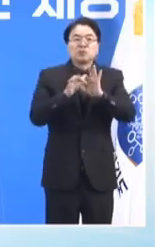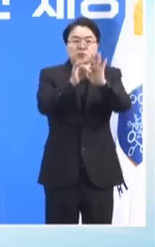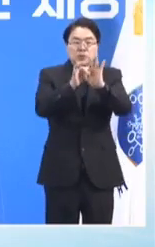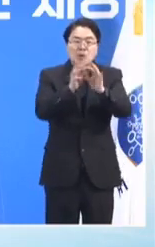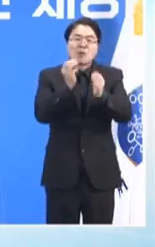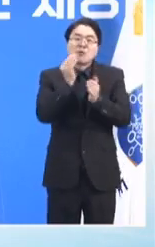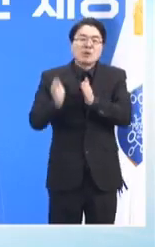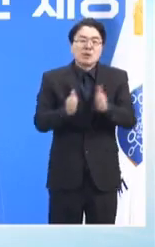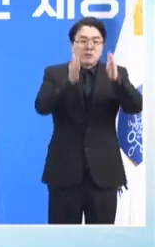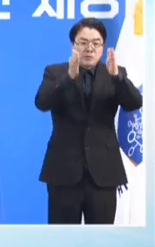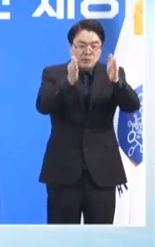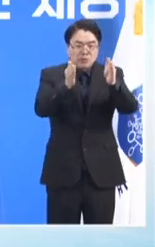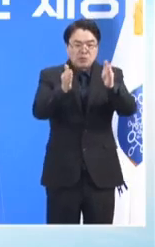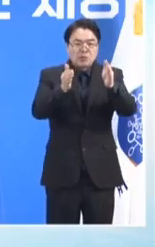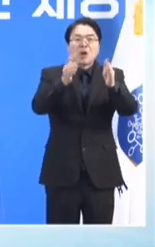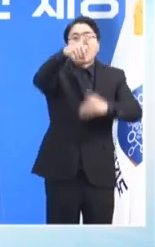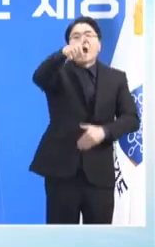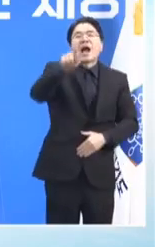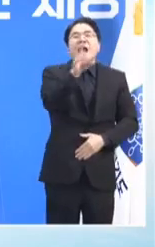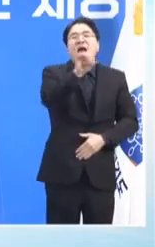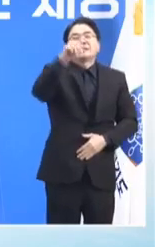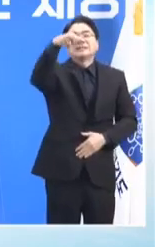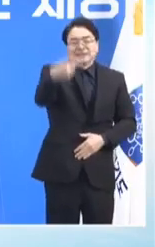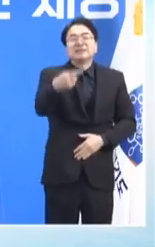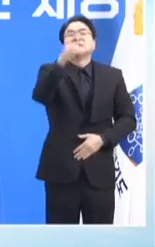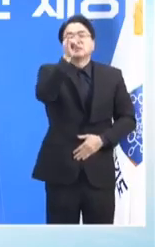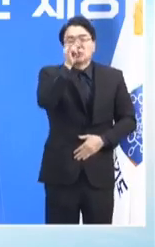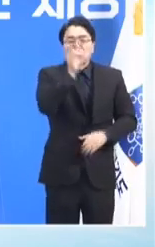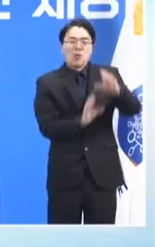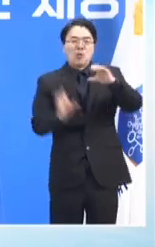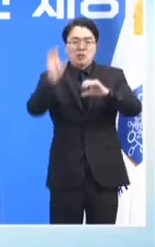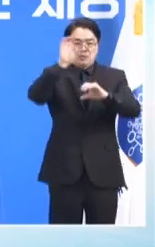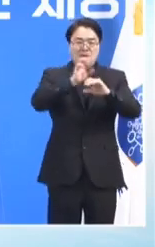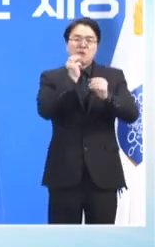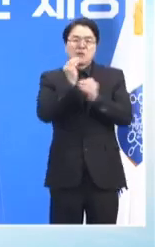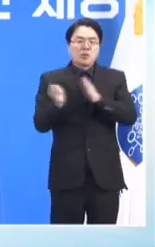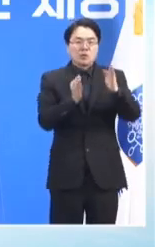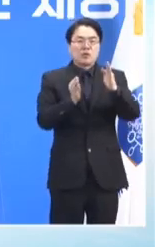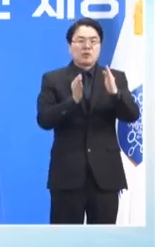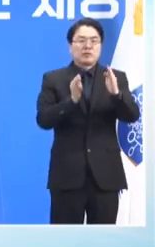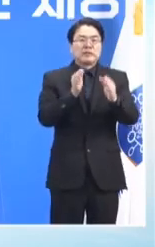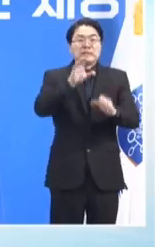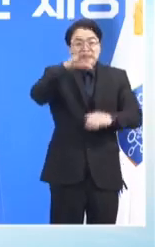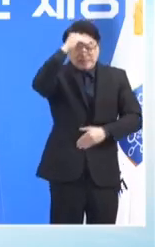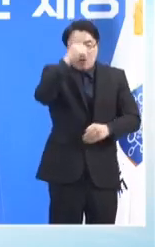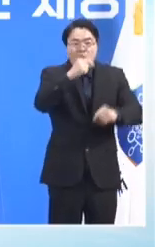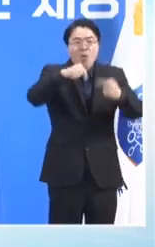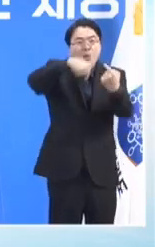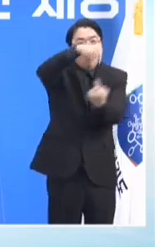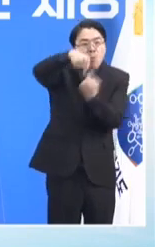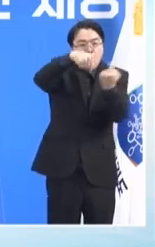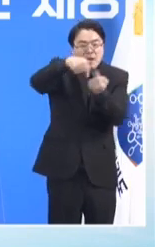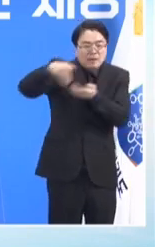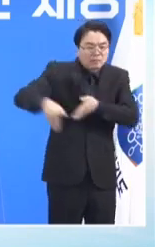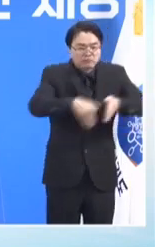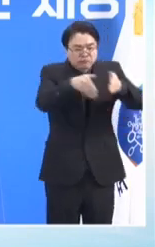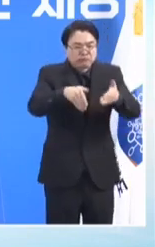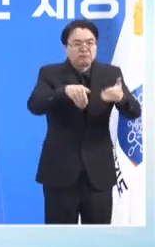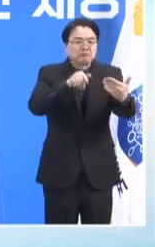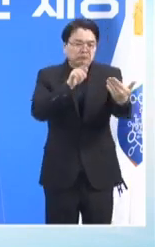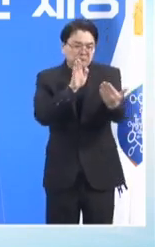방음벽 디자인 가이드라인의 보완 개선과 함께 도에서 시행 관리하는 도로에 직접 적용할 수 있는